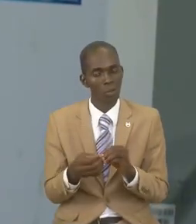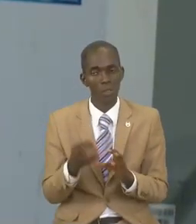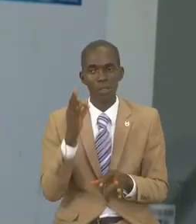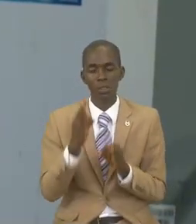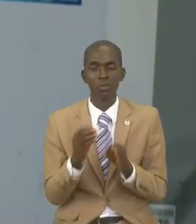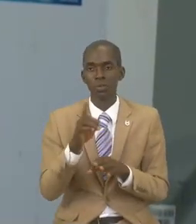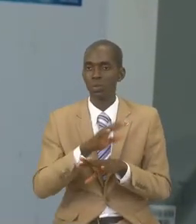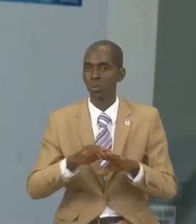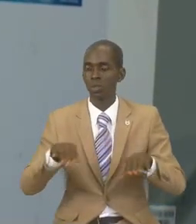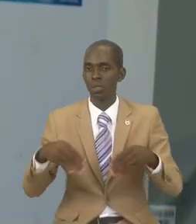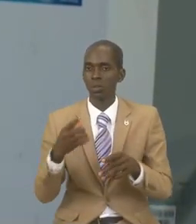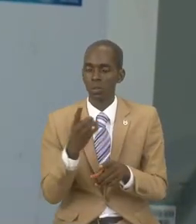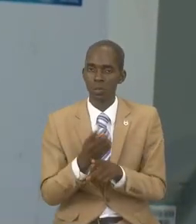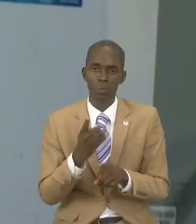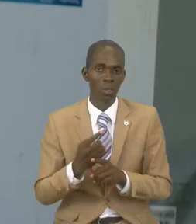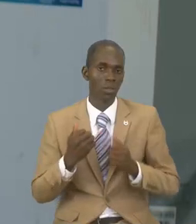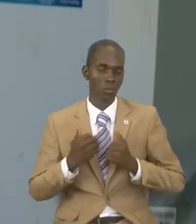Reste debout